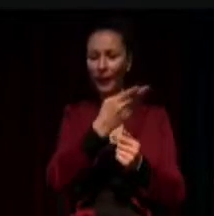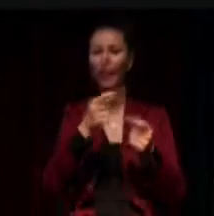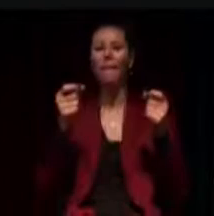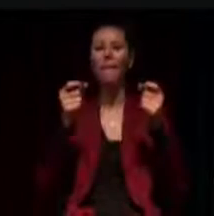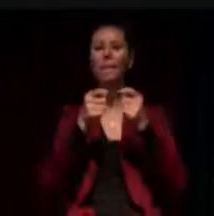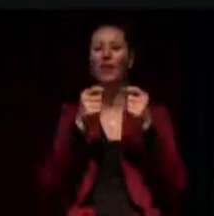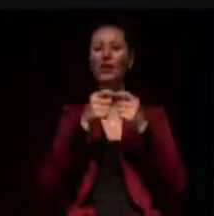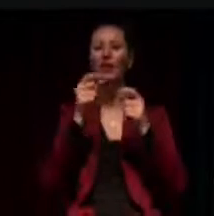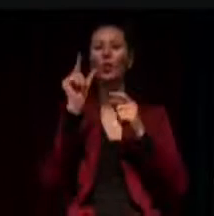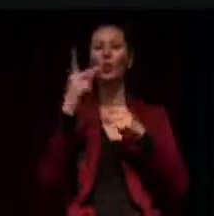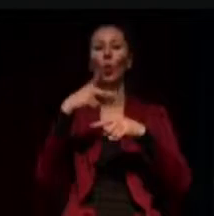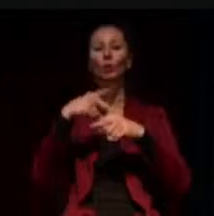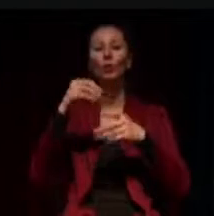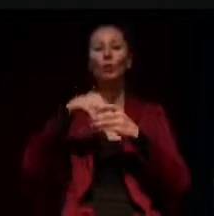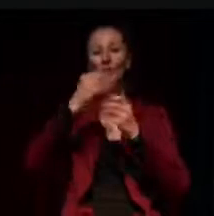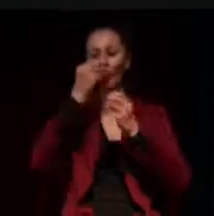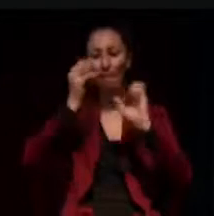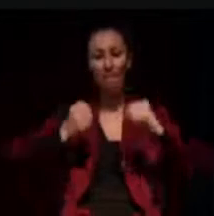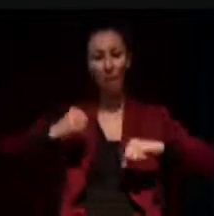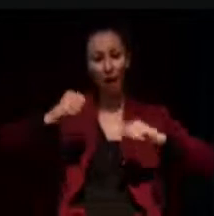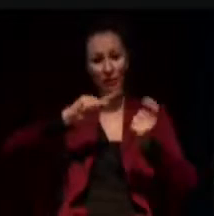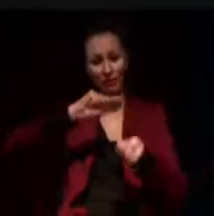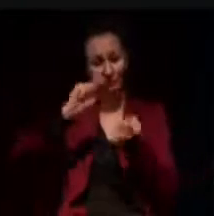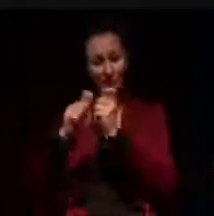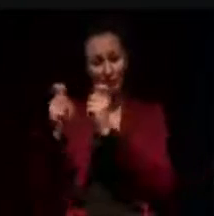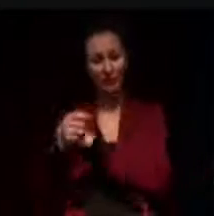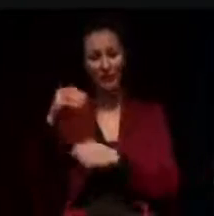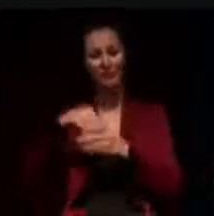Uz rekreasyon alanından bahsetmiş.